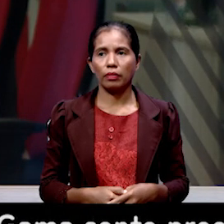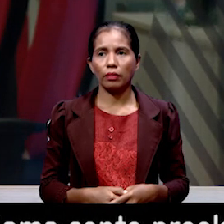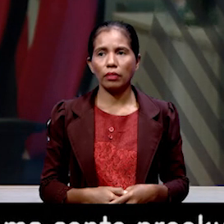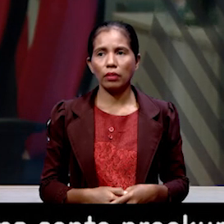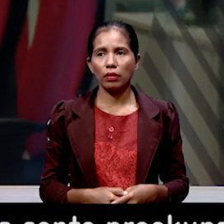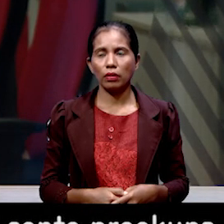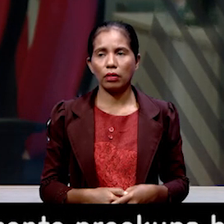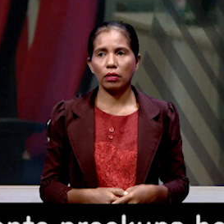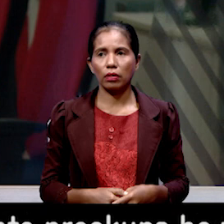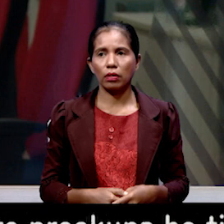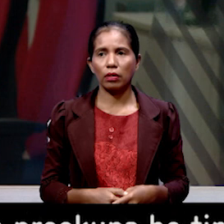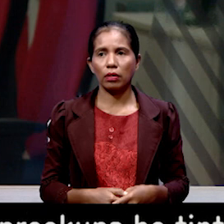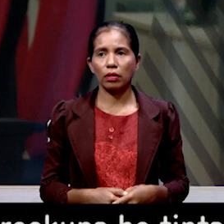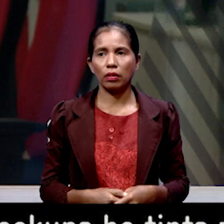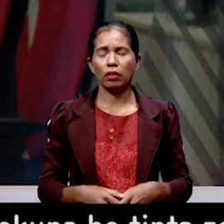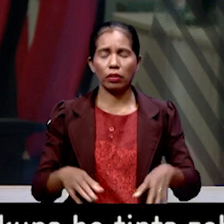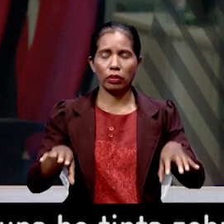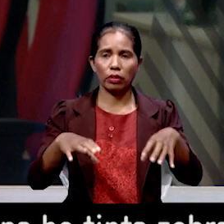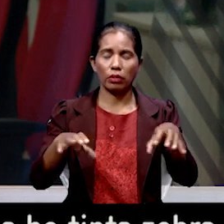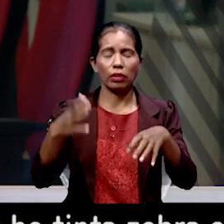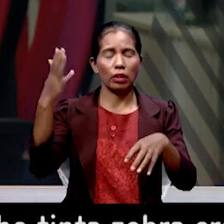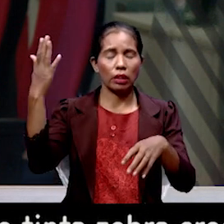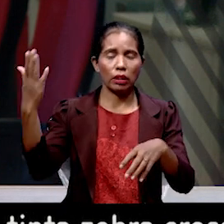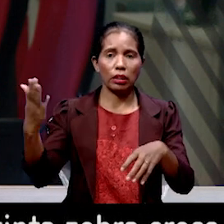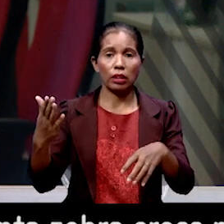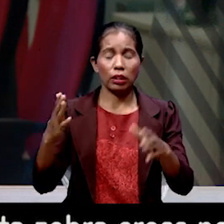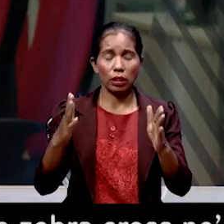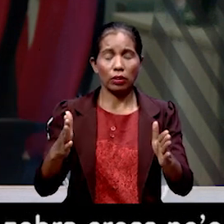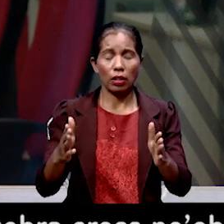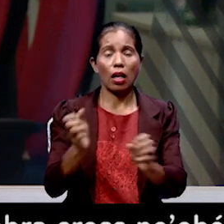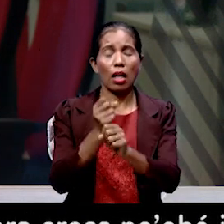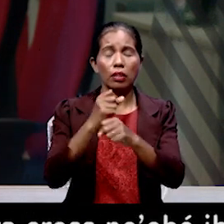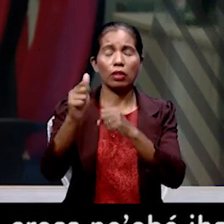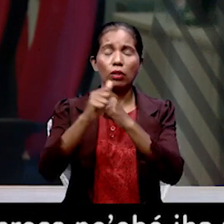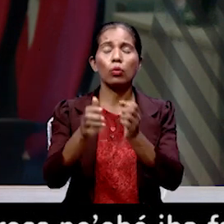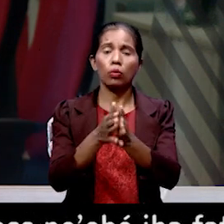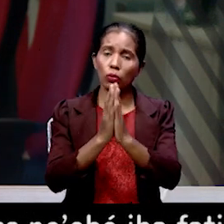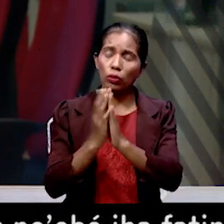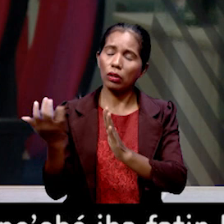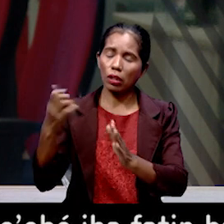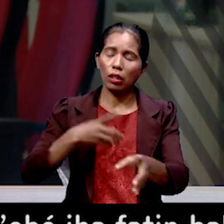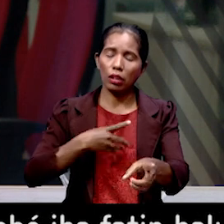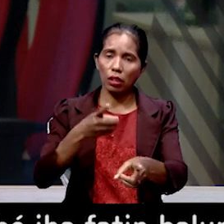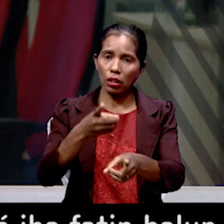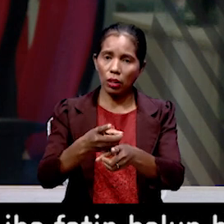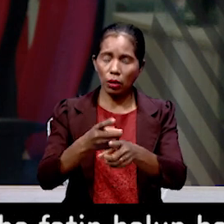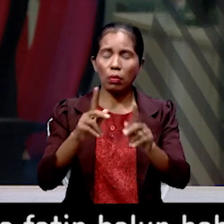Traballadór Portu Tibar, hasoru, greve, hodi, ezije, sira, direitu, indeminizasaun,